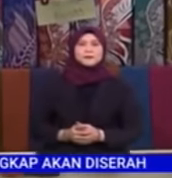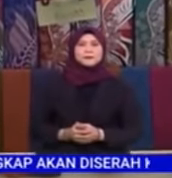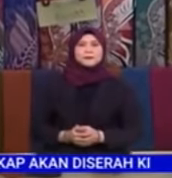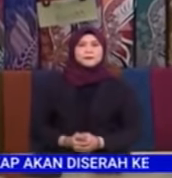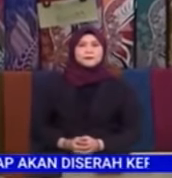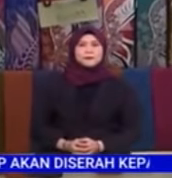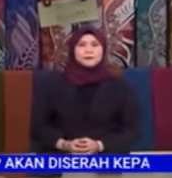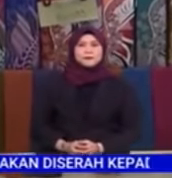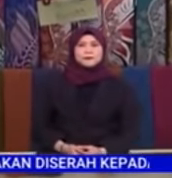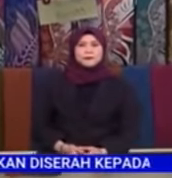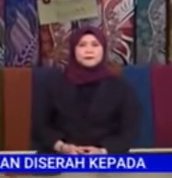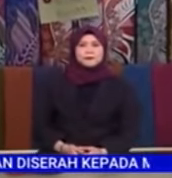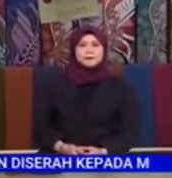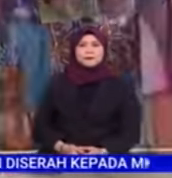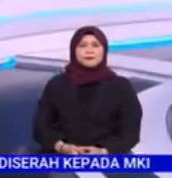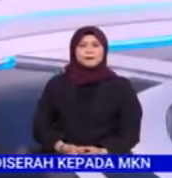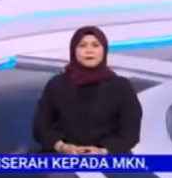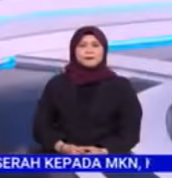hai hai